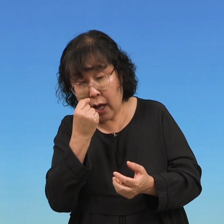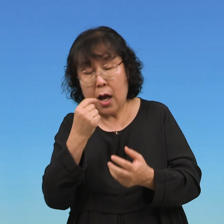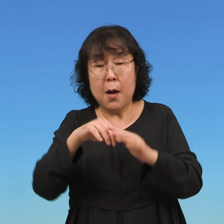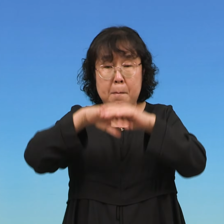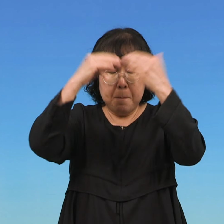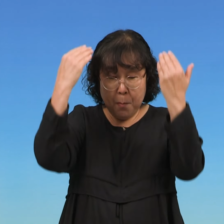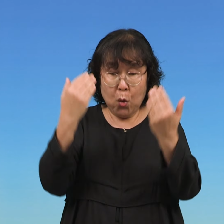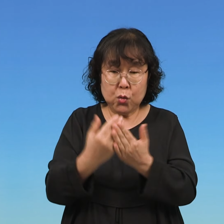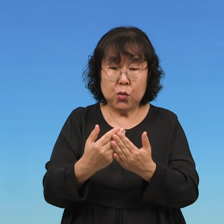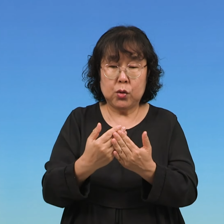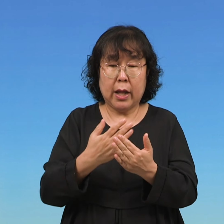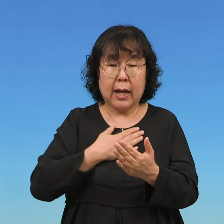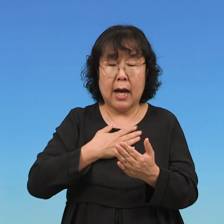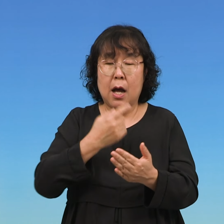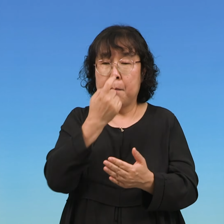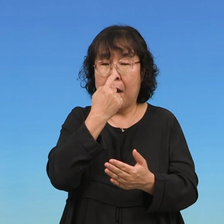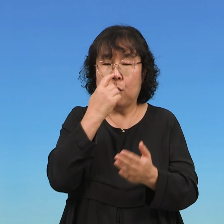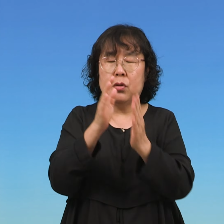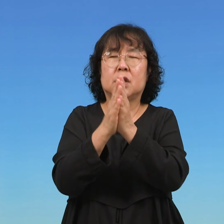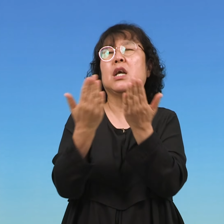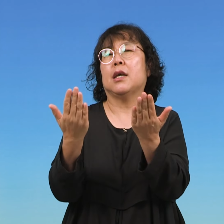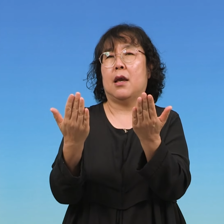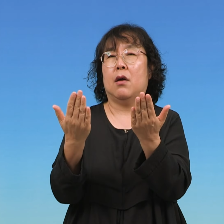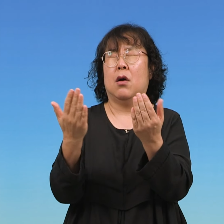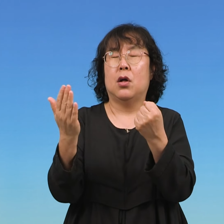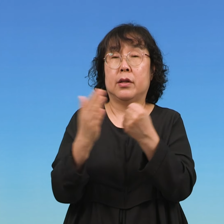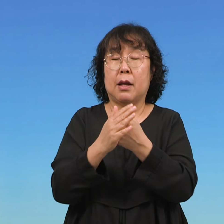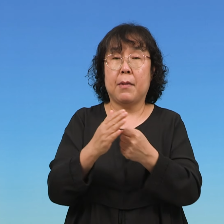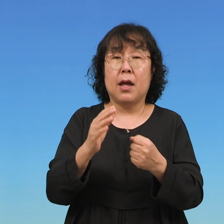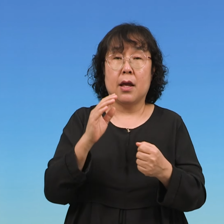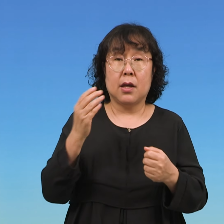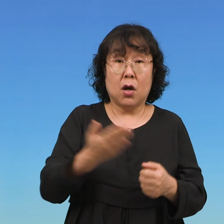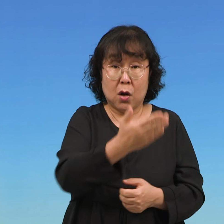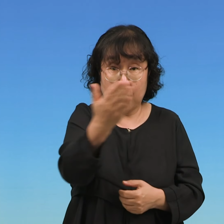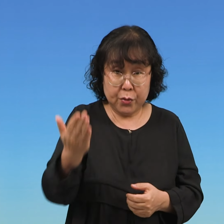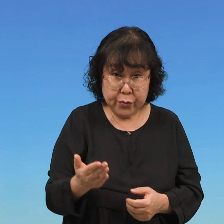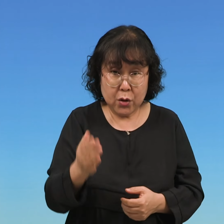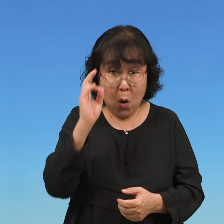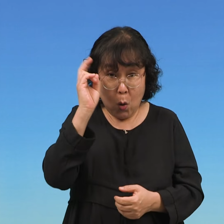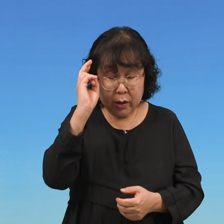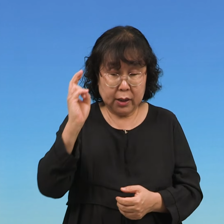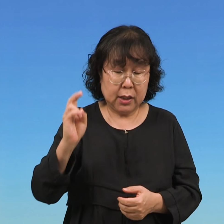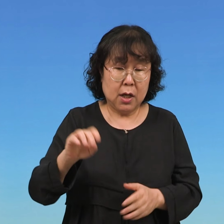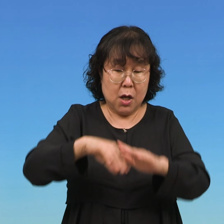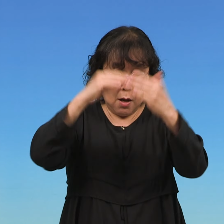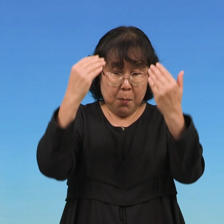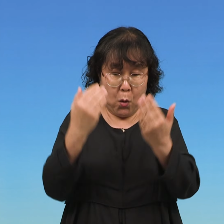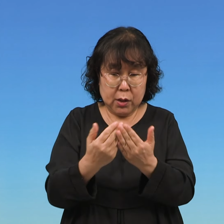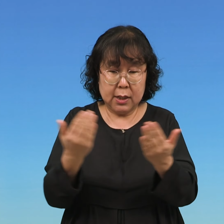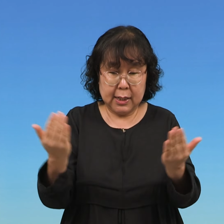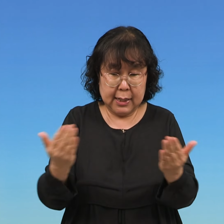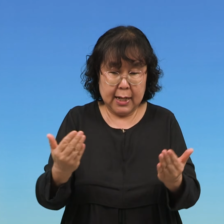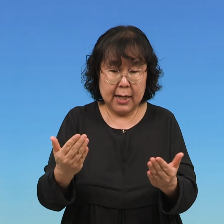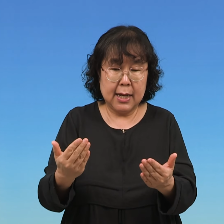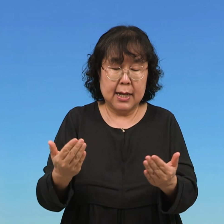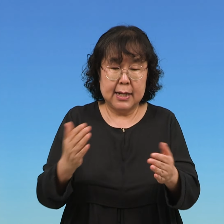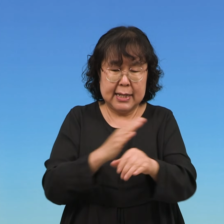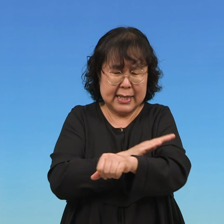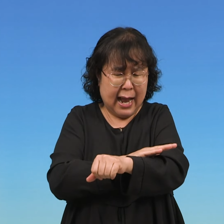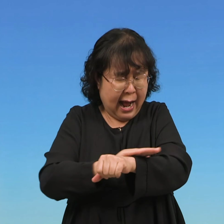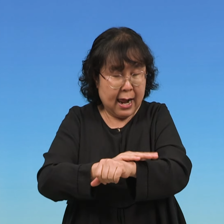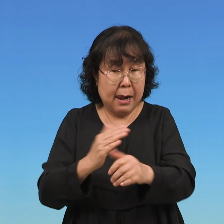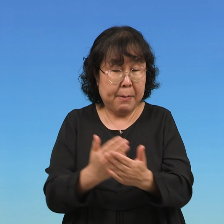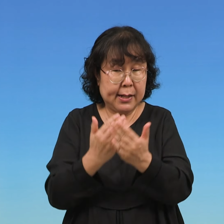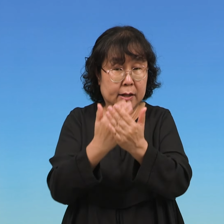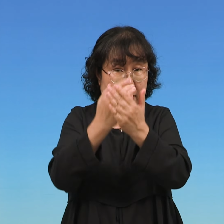자꾸 막 사업도 잘 되고 막 부해지십니까 여러분이 내 안에이 탐심이 있는지 없는지 점검을 좋은 기회가 온